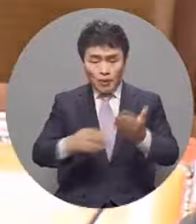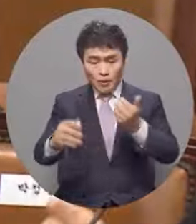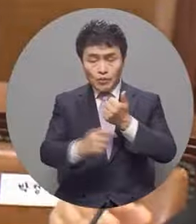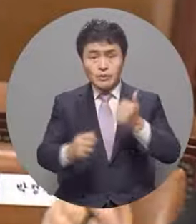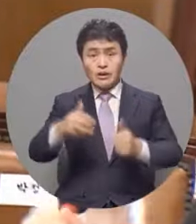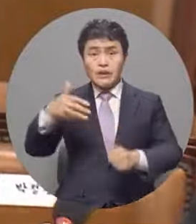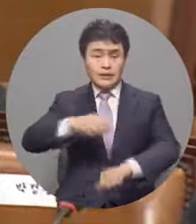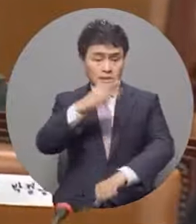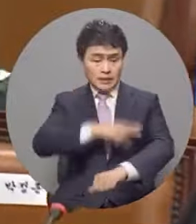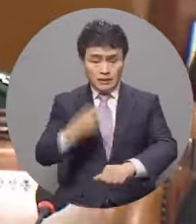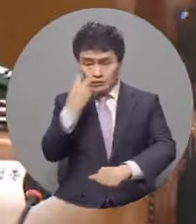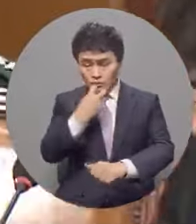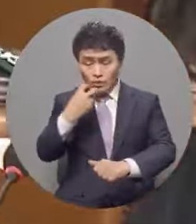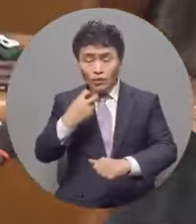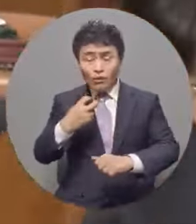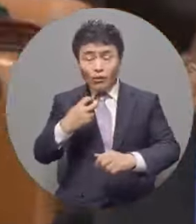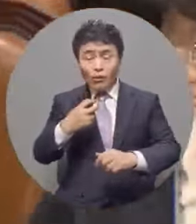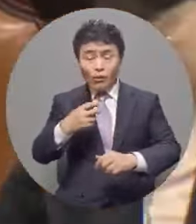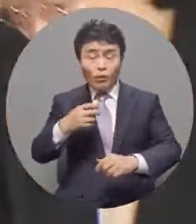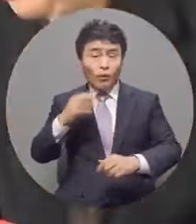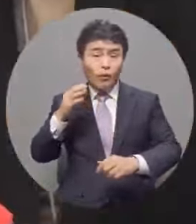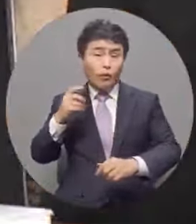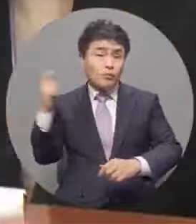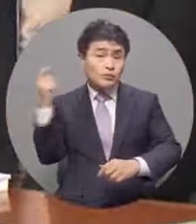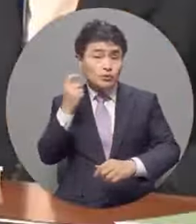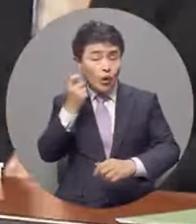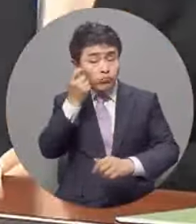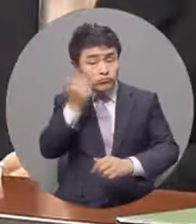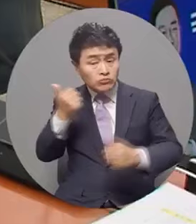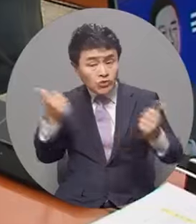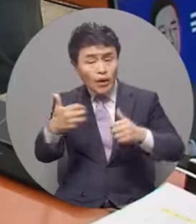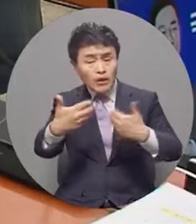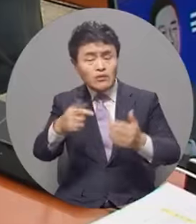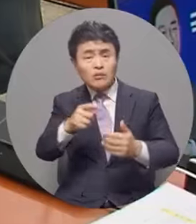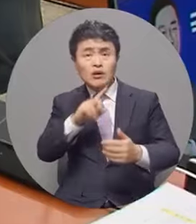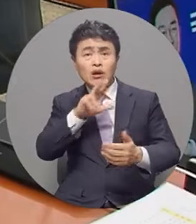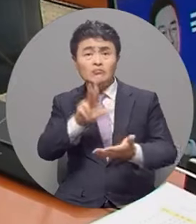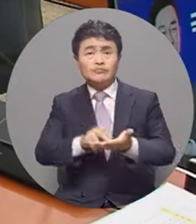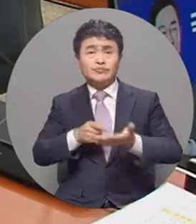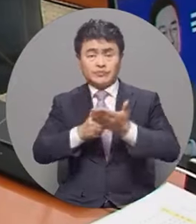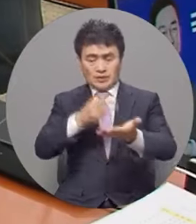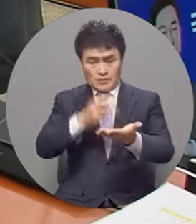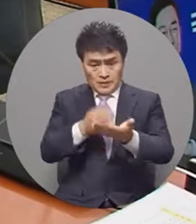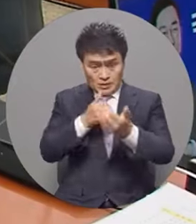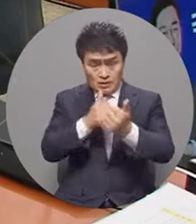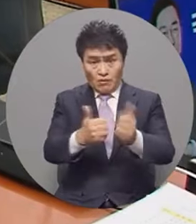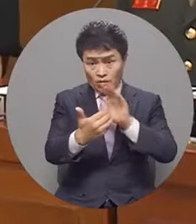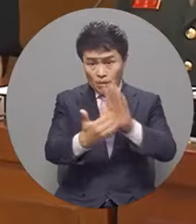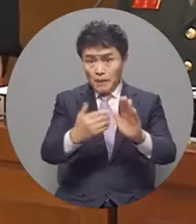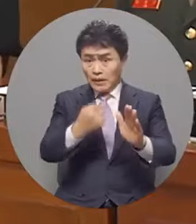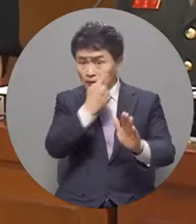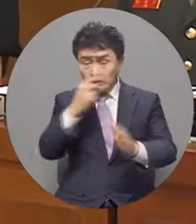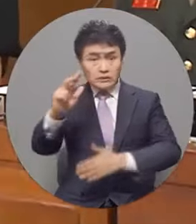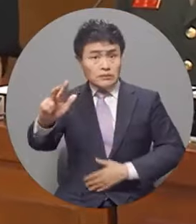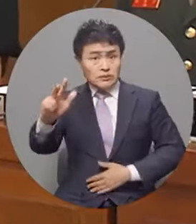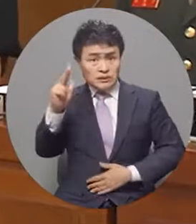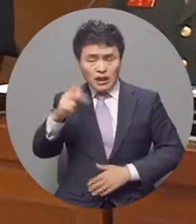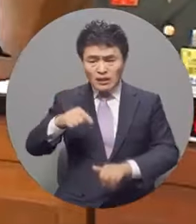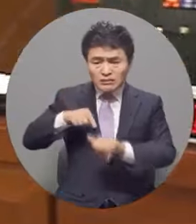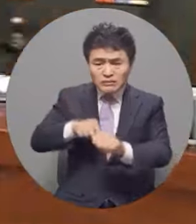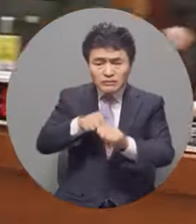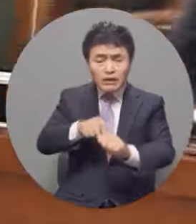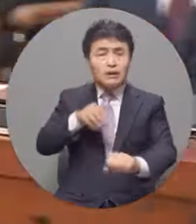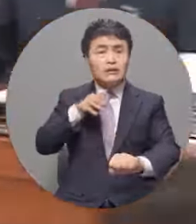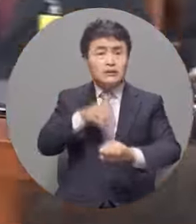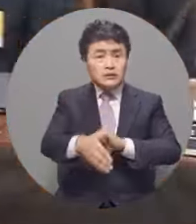최상병 특검법 청문회를 두고도 강하게 문제를 제기했습니다. 법에 따라 거부할 수 있는 증인 선서를 강요하는가